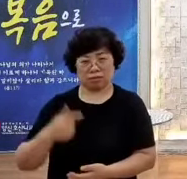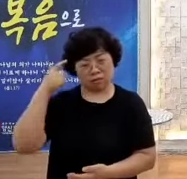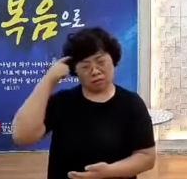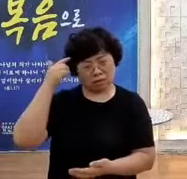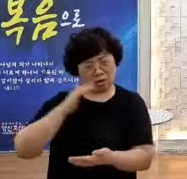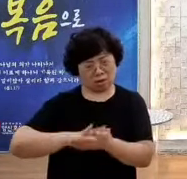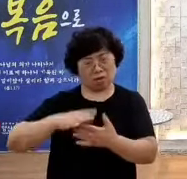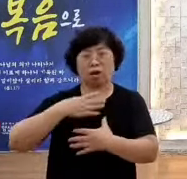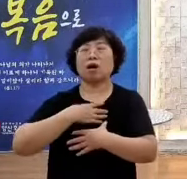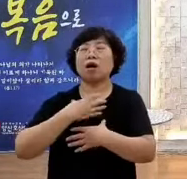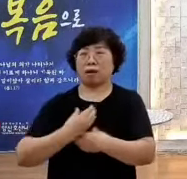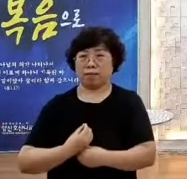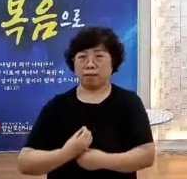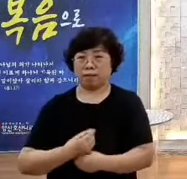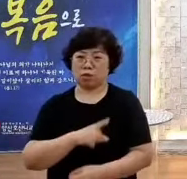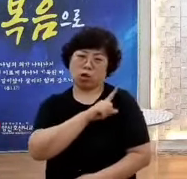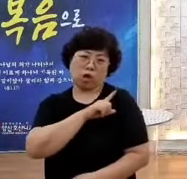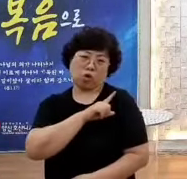안도감.